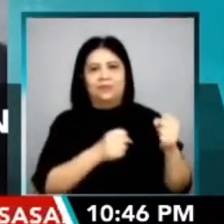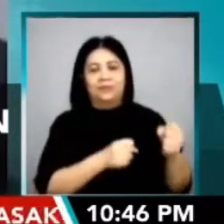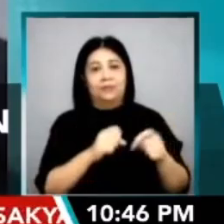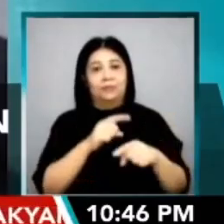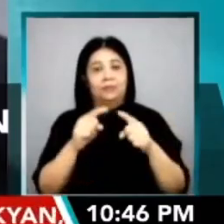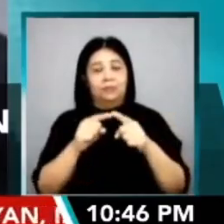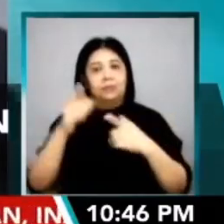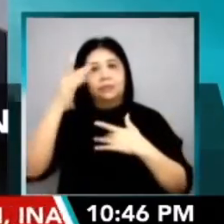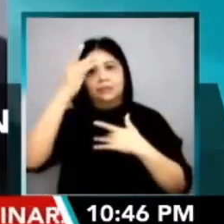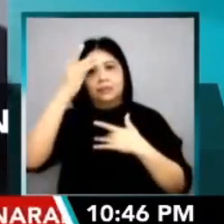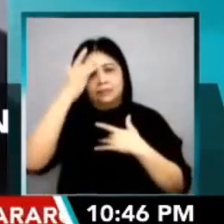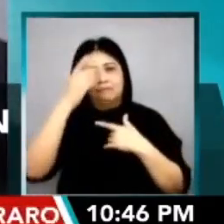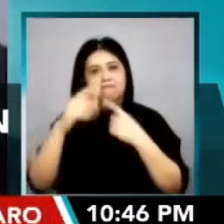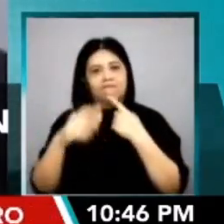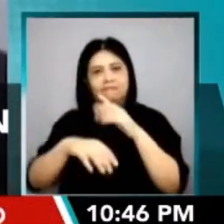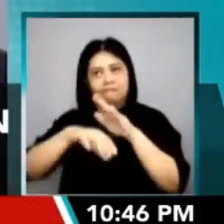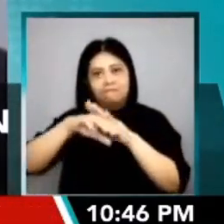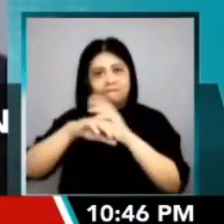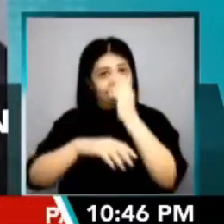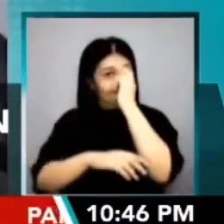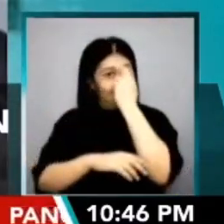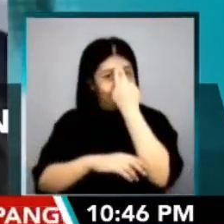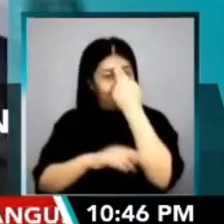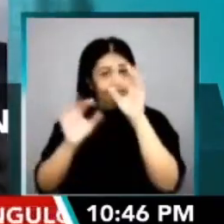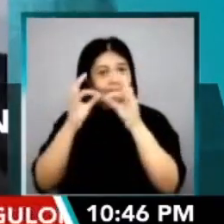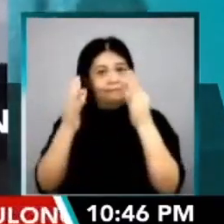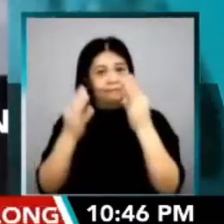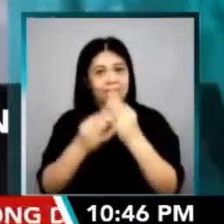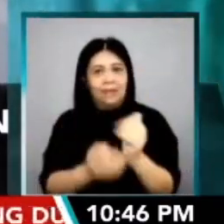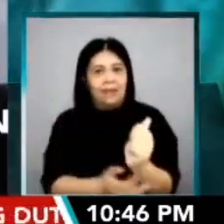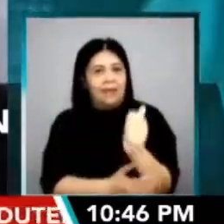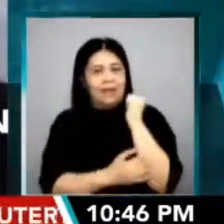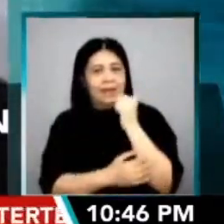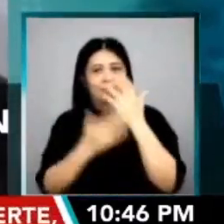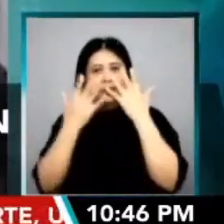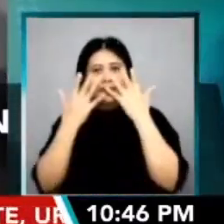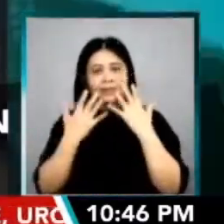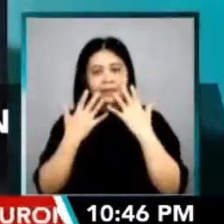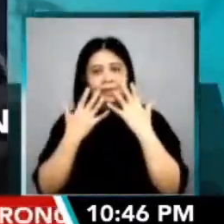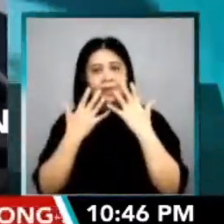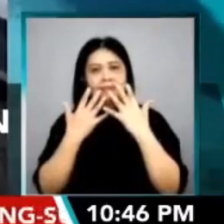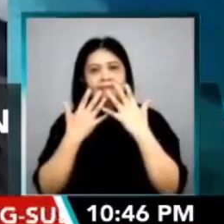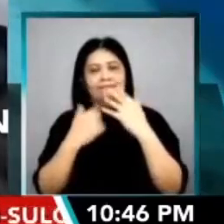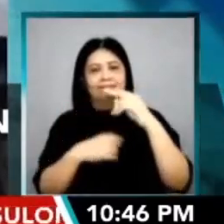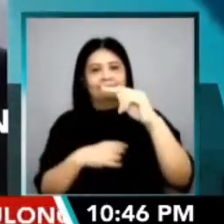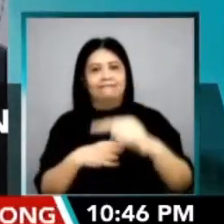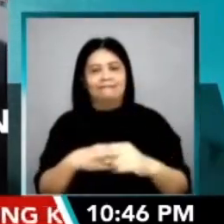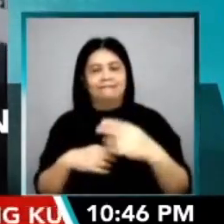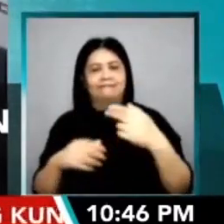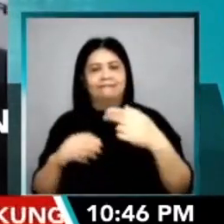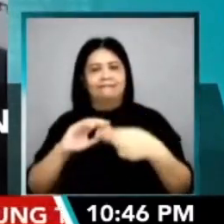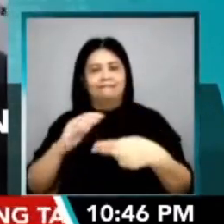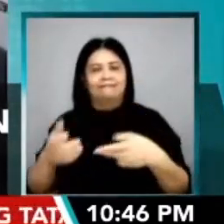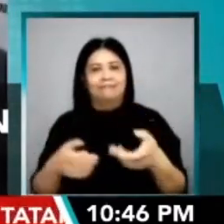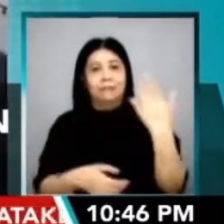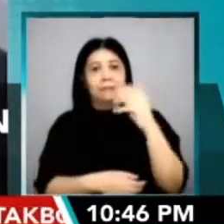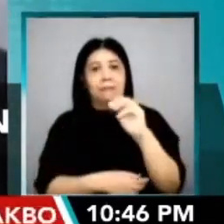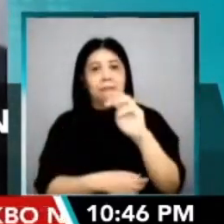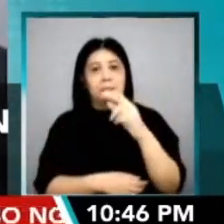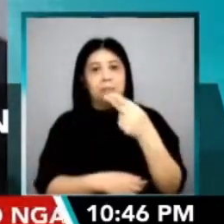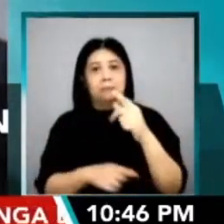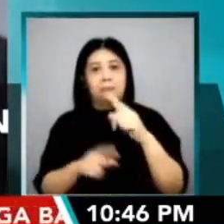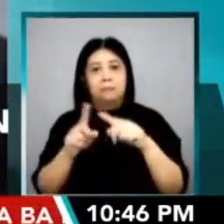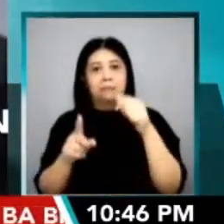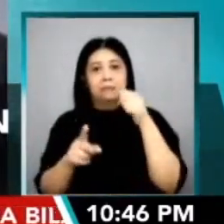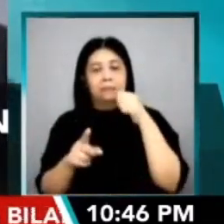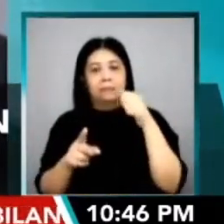ibinilin daw ni John sa kanyang pamilya na ayaw niya ng malungkot na libing. Noong Marso pa inilibing si John pero kahapon lang in-upload ang